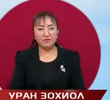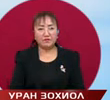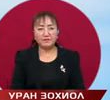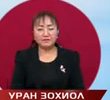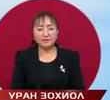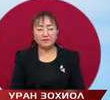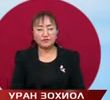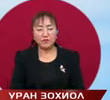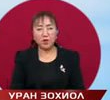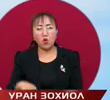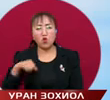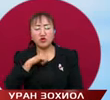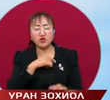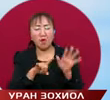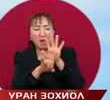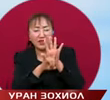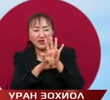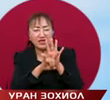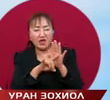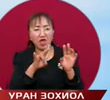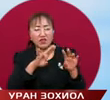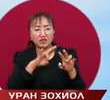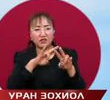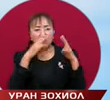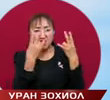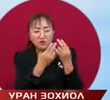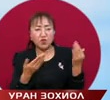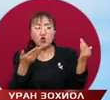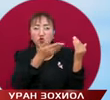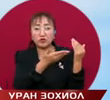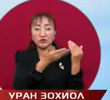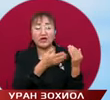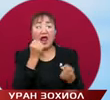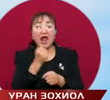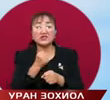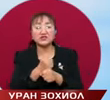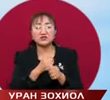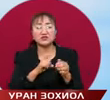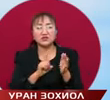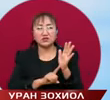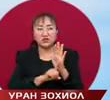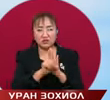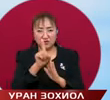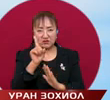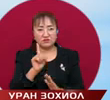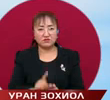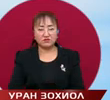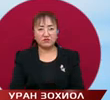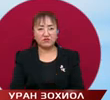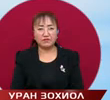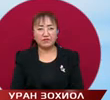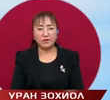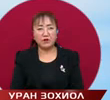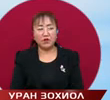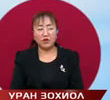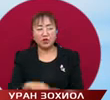Малаа нэгдэлд нийгэмчлэх тухай бөөн яриа болж цагаан баадантаа данс сампин бүсэлсэн нийбүү гимэх хүмүүс айл